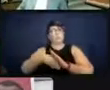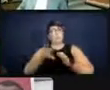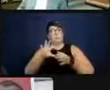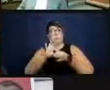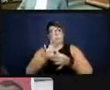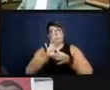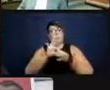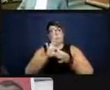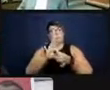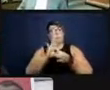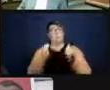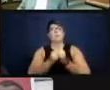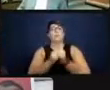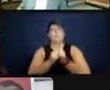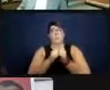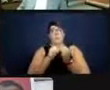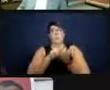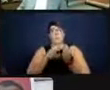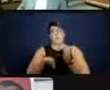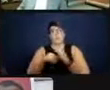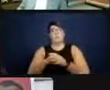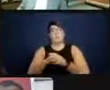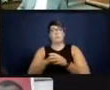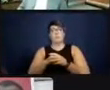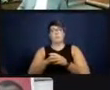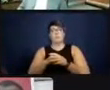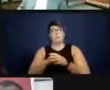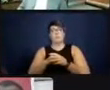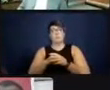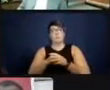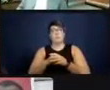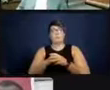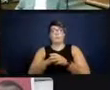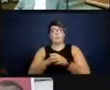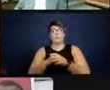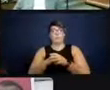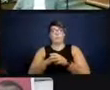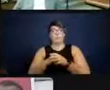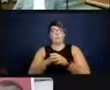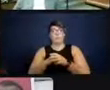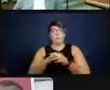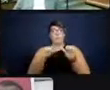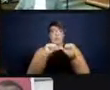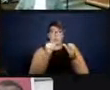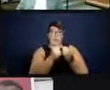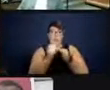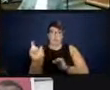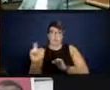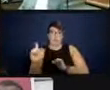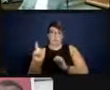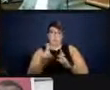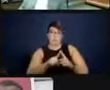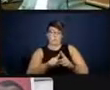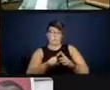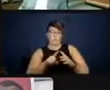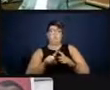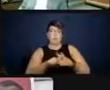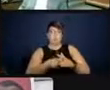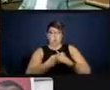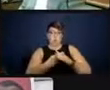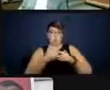kupata mafunzo maalum yanayohusiana na kazi. Na hapa tunawahusisha walimu na